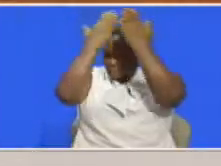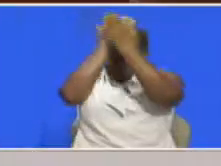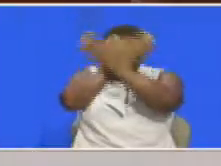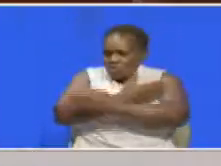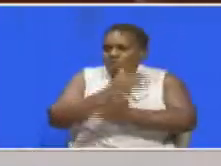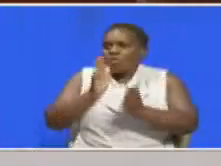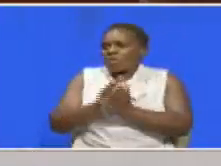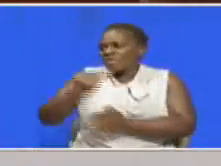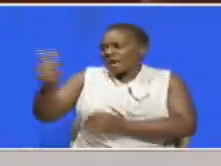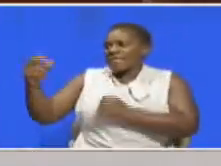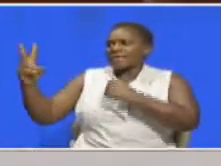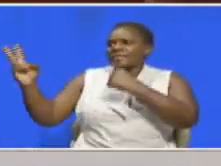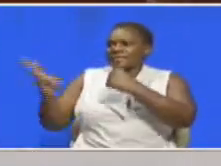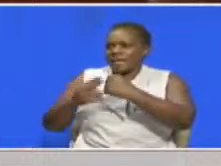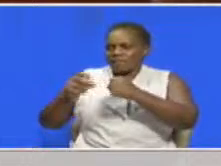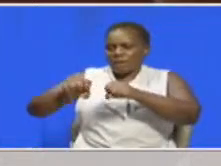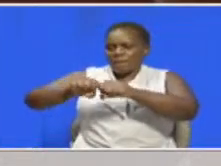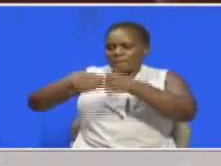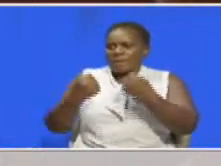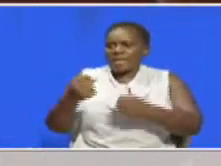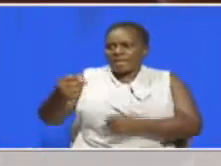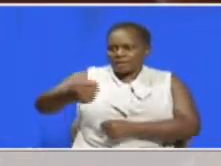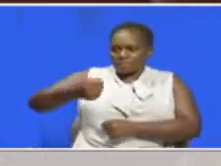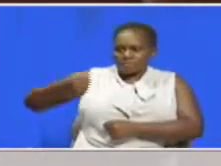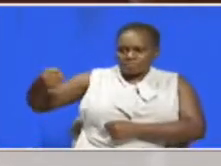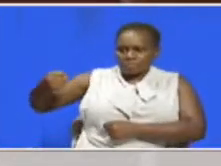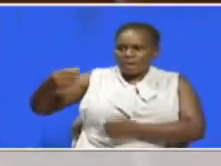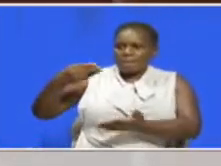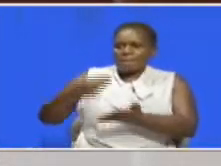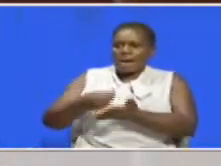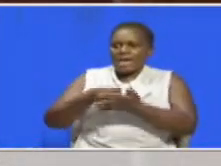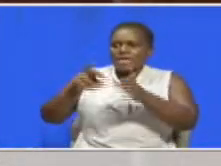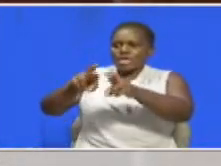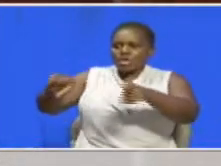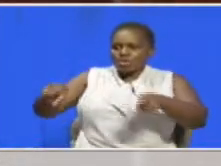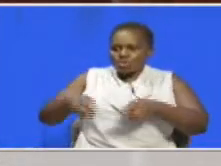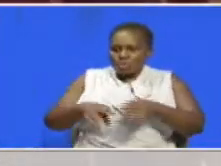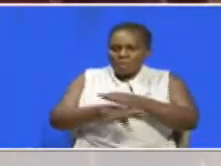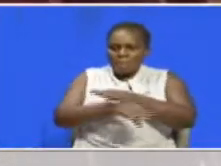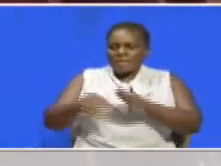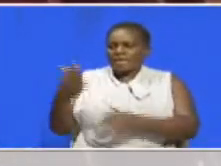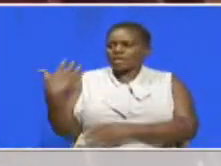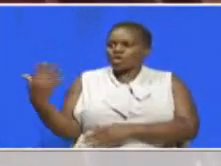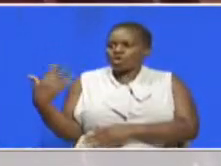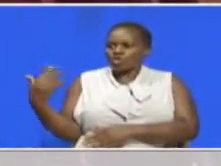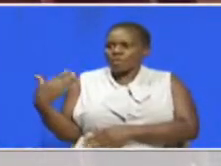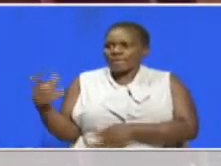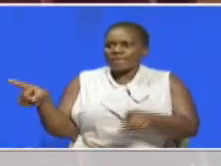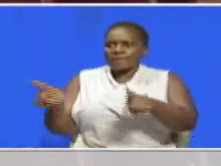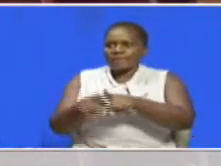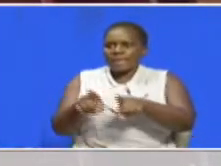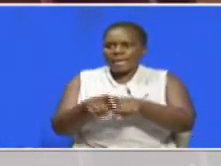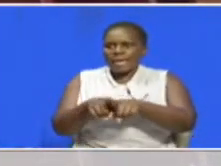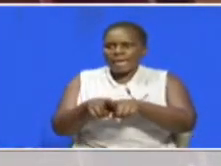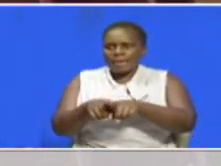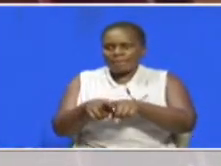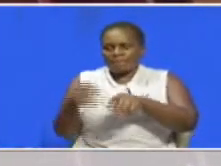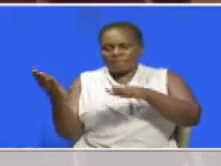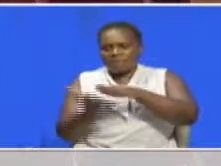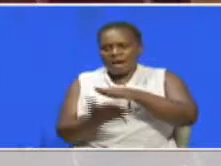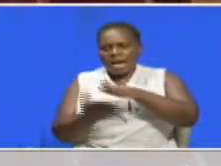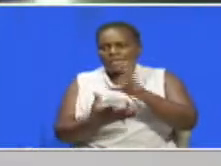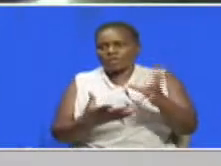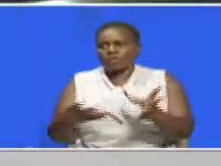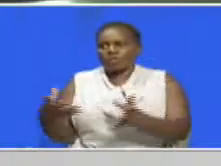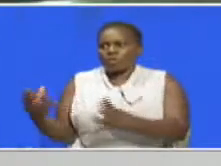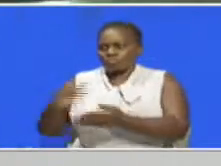yeye na wengine saba walivunja milango ya ofisi ya fedha na kuchukua stakabadhi fulani pamoja na matarakilishi na